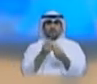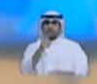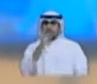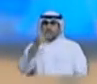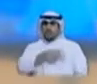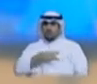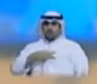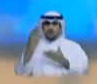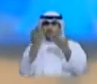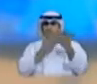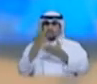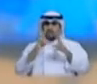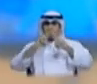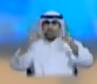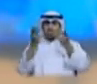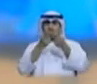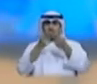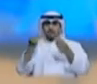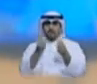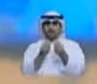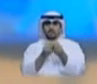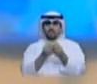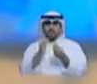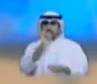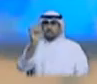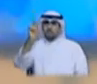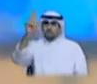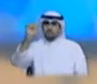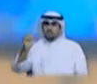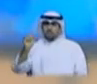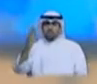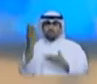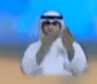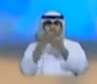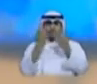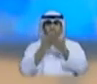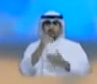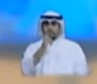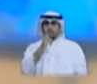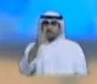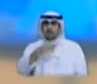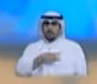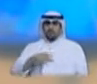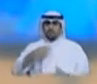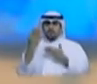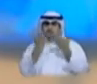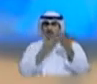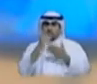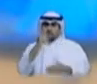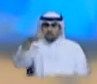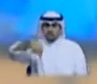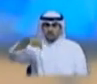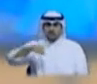له ضمن أعمال المؤتمر العام لمنظمة الأمم المتحدة للتربية والعلوم والثقافة يونسكو، قال العيسى إن ما يشهده العالم